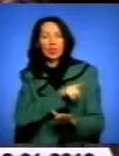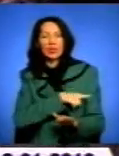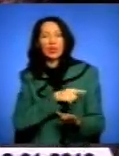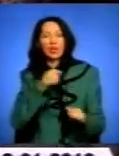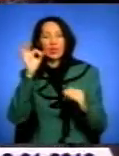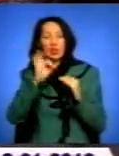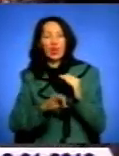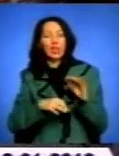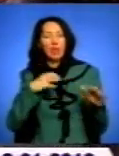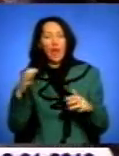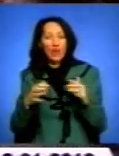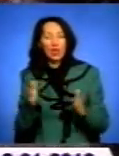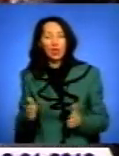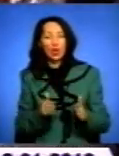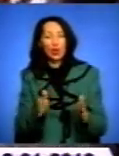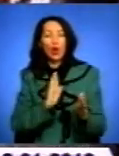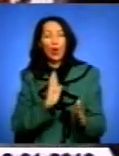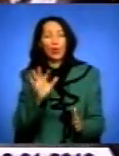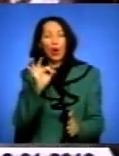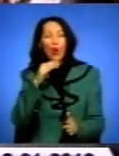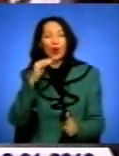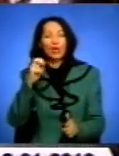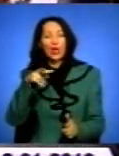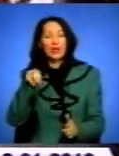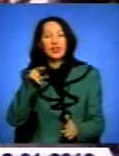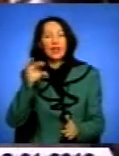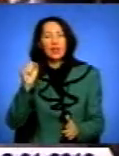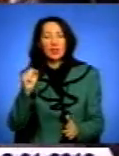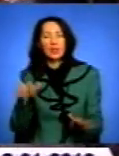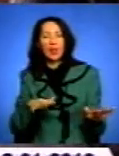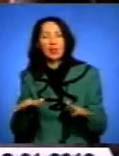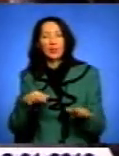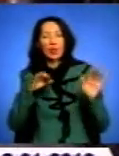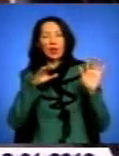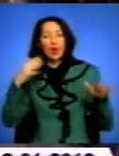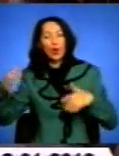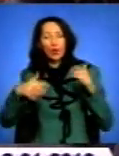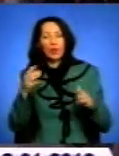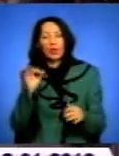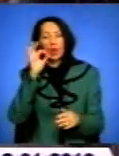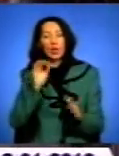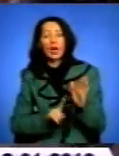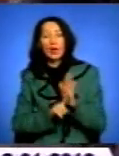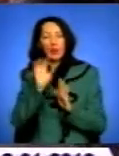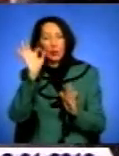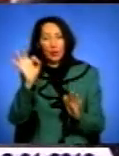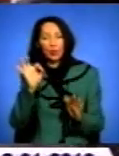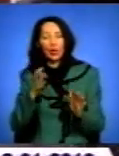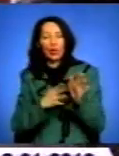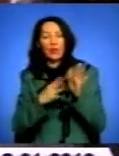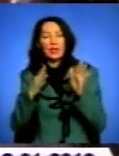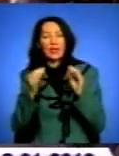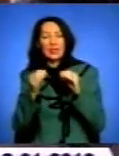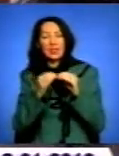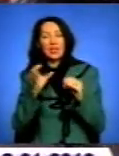вітер. На дорогах, звичайно, збережеться ожеледиця, слабка хуртовина і температурні показники на 9 і 10 січня